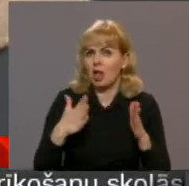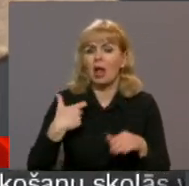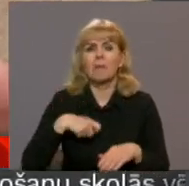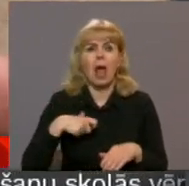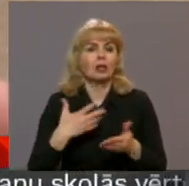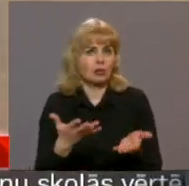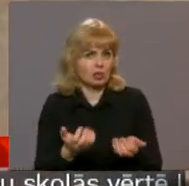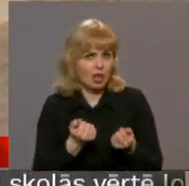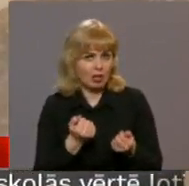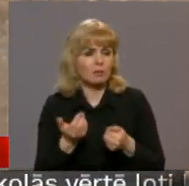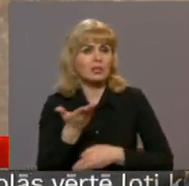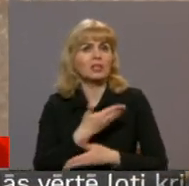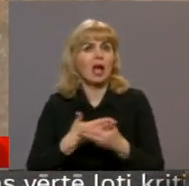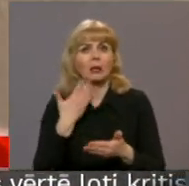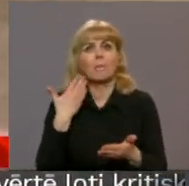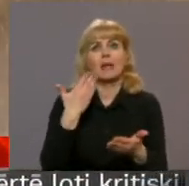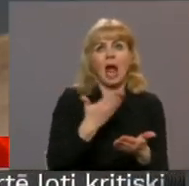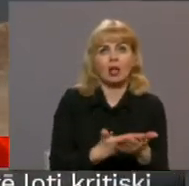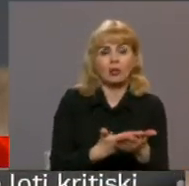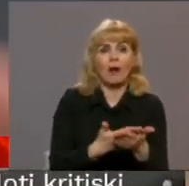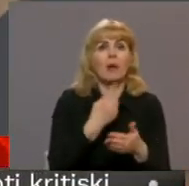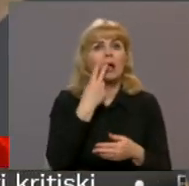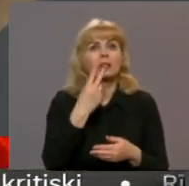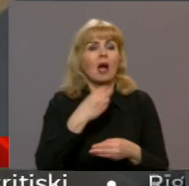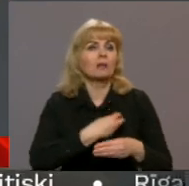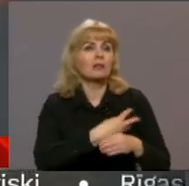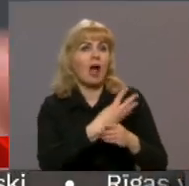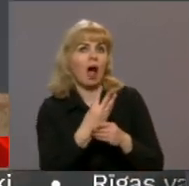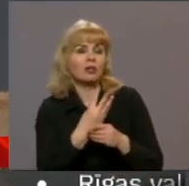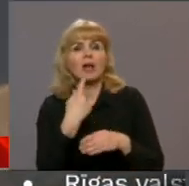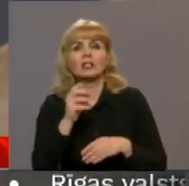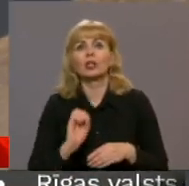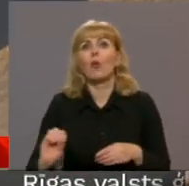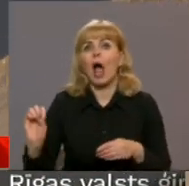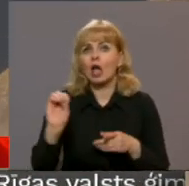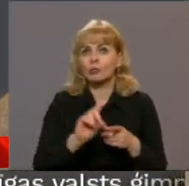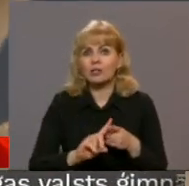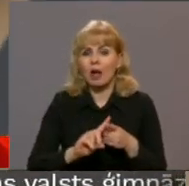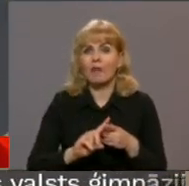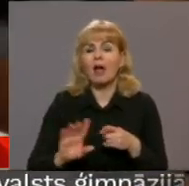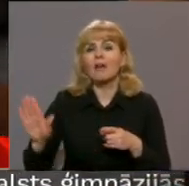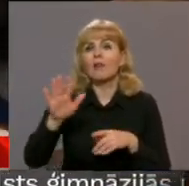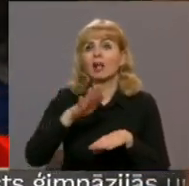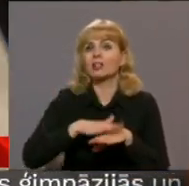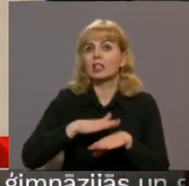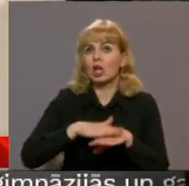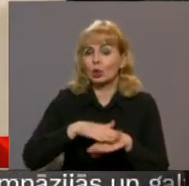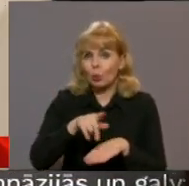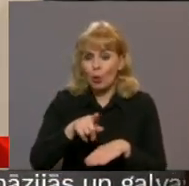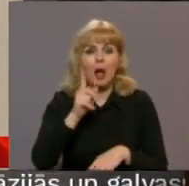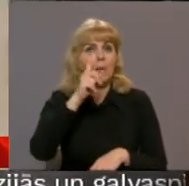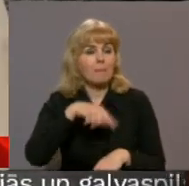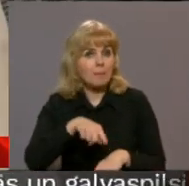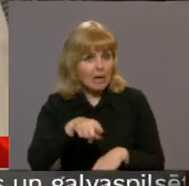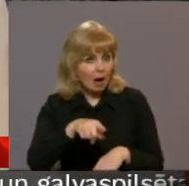jau saņēmušas arī sadarbības piedāvājumus, lūkojoties Skandināvijas un citu Eiropas Savienības valstu tirgus virzienā. Pieprasījumu vairo arī